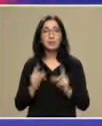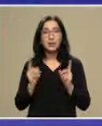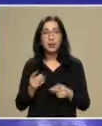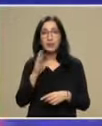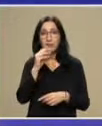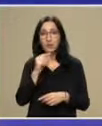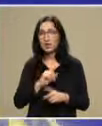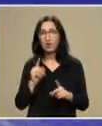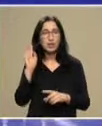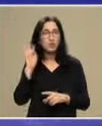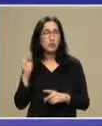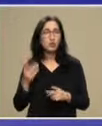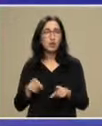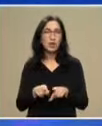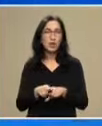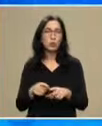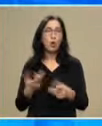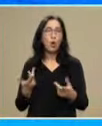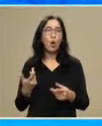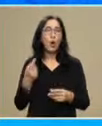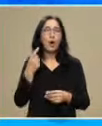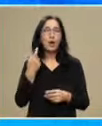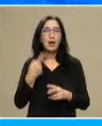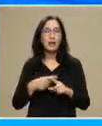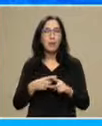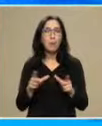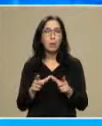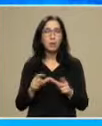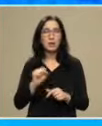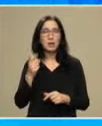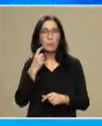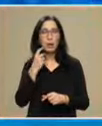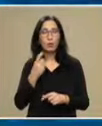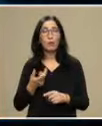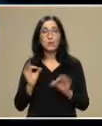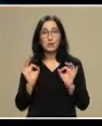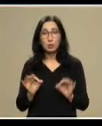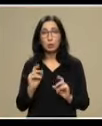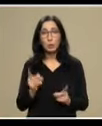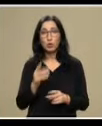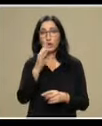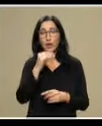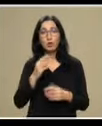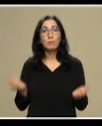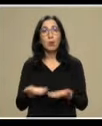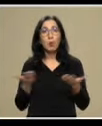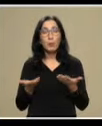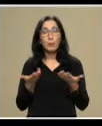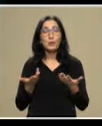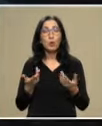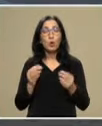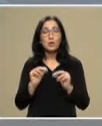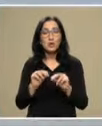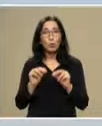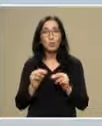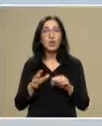Трябва да ви кажа, че не звучи като Хайд, Моцарт и Бетовен, но със сигурност можем да кажем, че много бързо се учат системите за